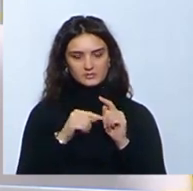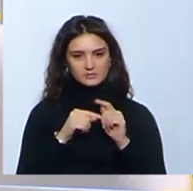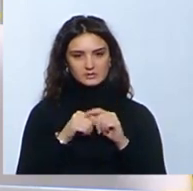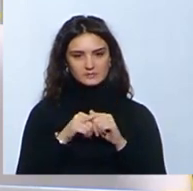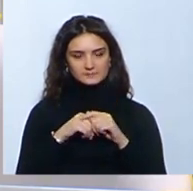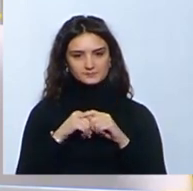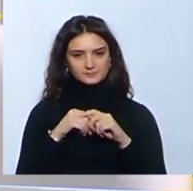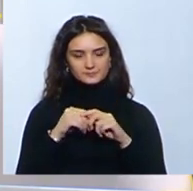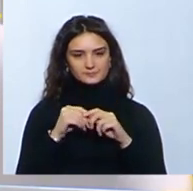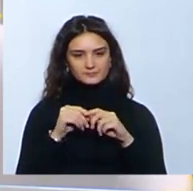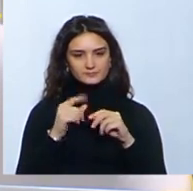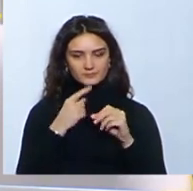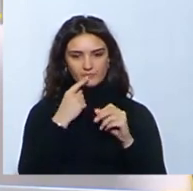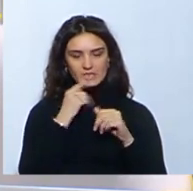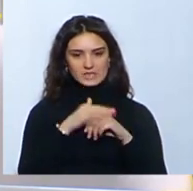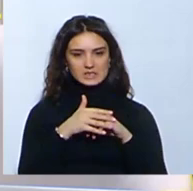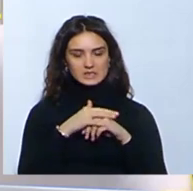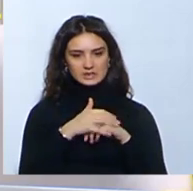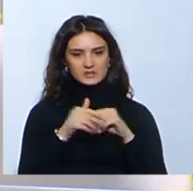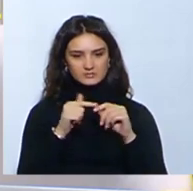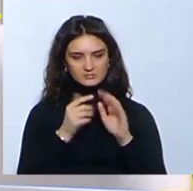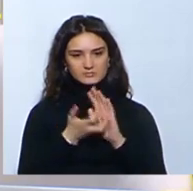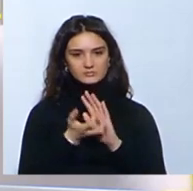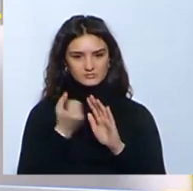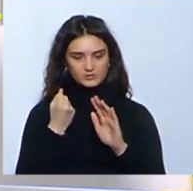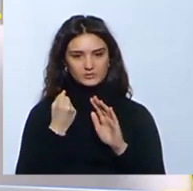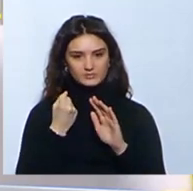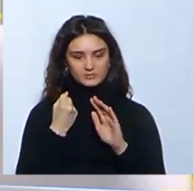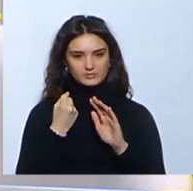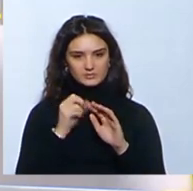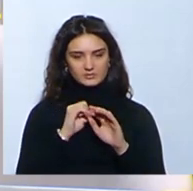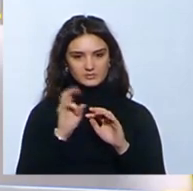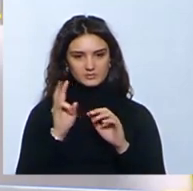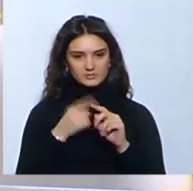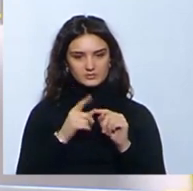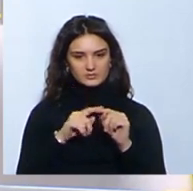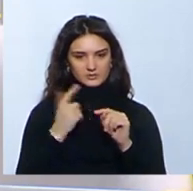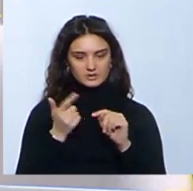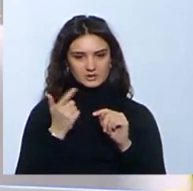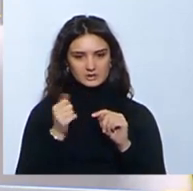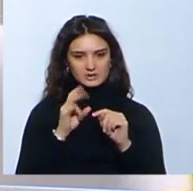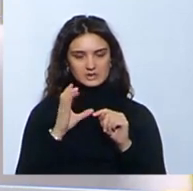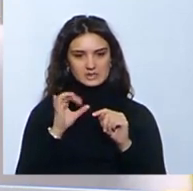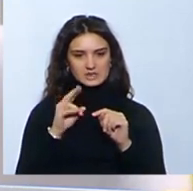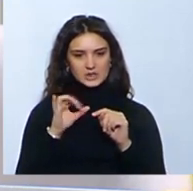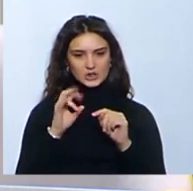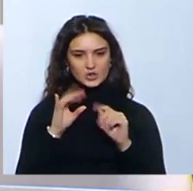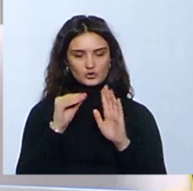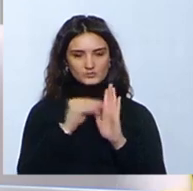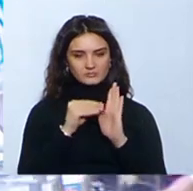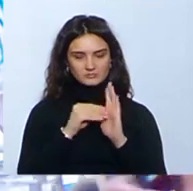ვთქვათ, კოლტებთან, სისხლის კოლტებთან და მთლიანად მინისებრის სტრუქტურის შეცვლა, ან გაზით, ან სილიკონის ტამპონადით, ეს